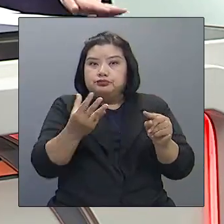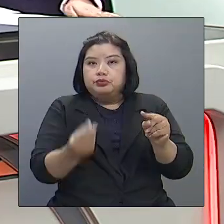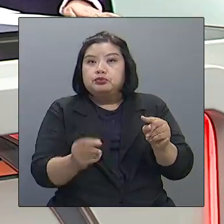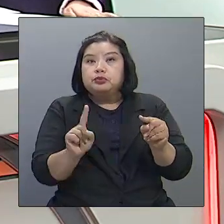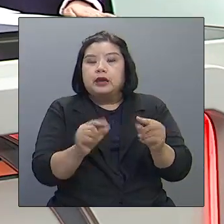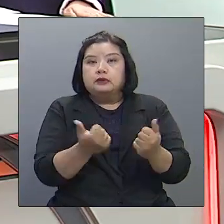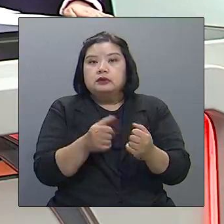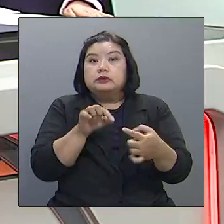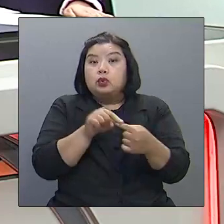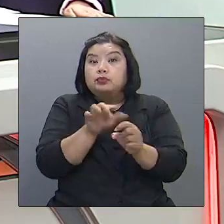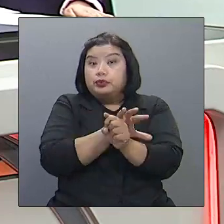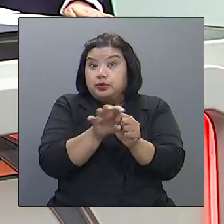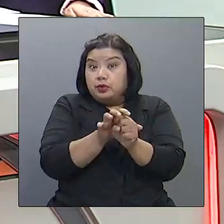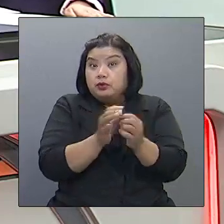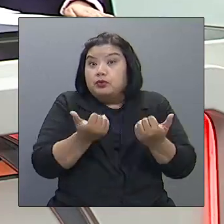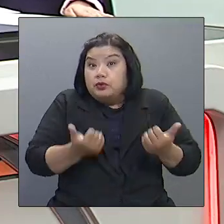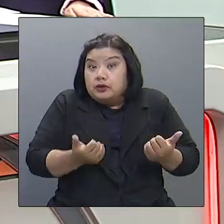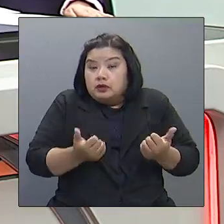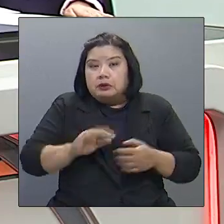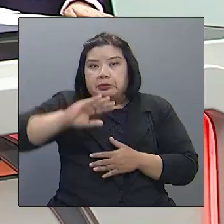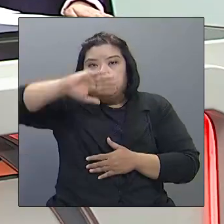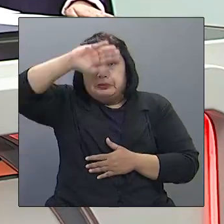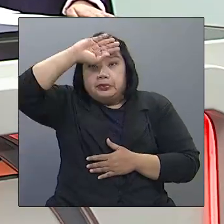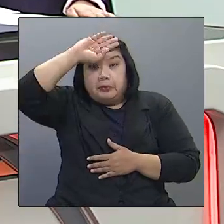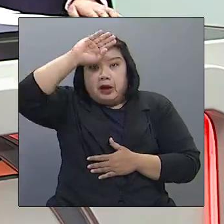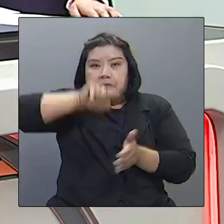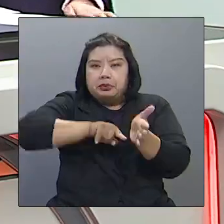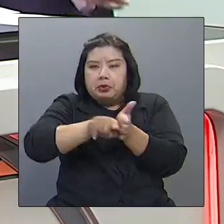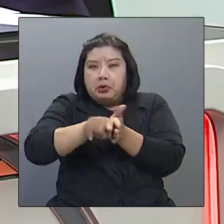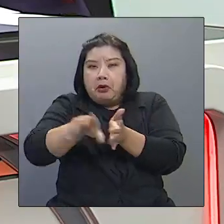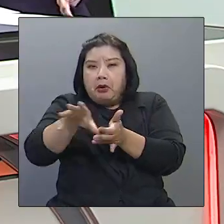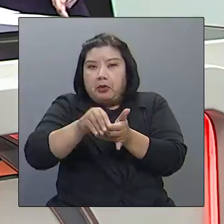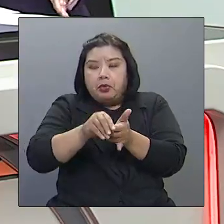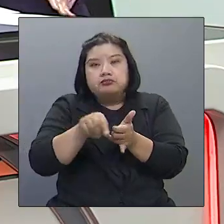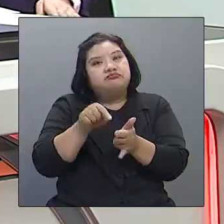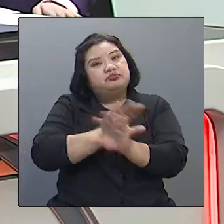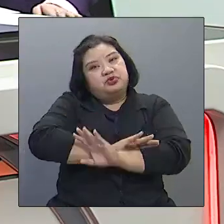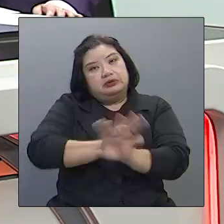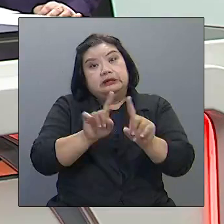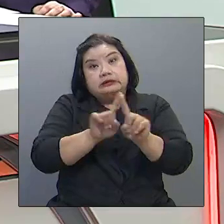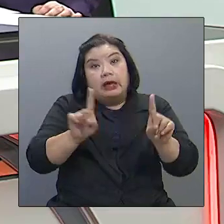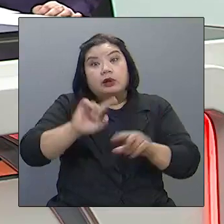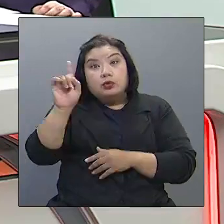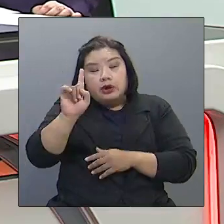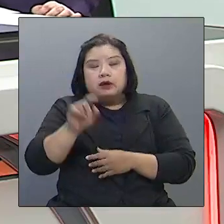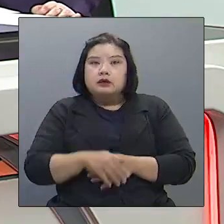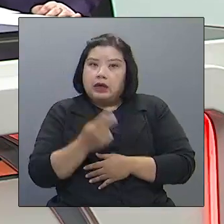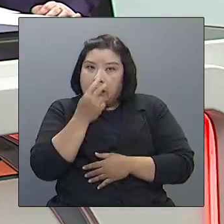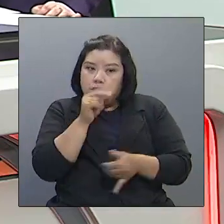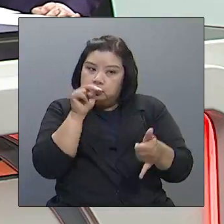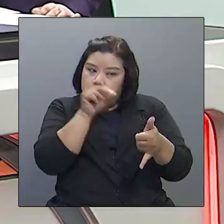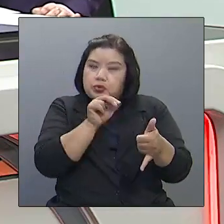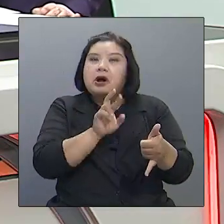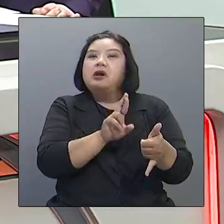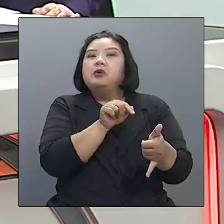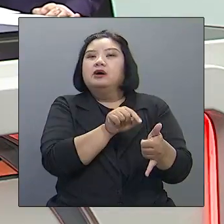ที่โรคนี้พ้นจากการเป็นโรคระบาดแล้วนะคะเป็นโรคที่อยู่ในขั้นตอนของการเฝ้าระวังเพียงเท่านั้นแต่ว่